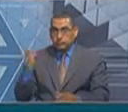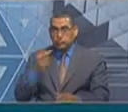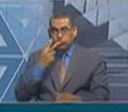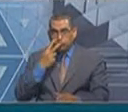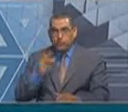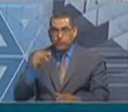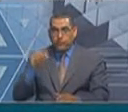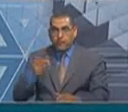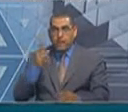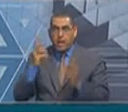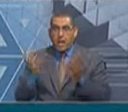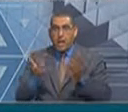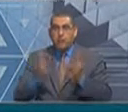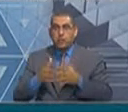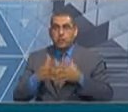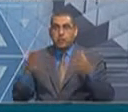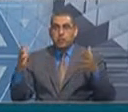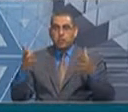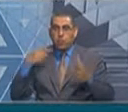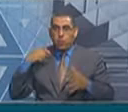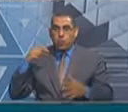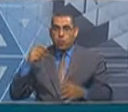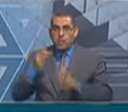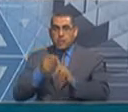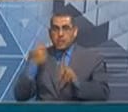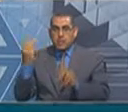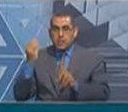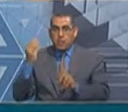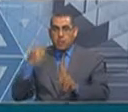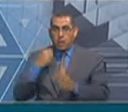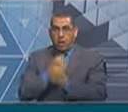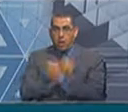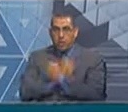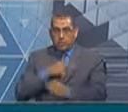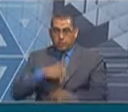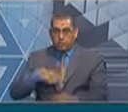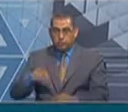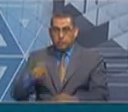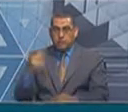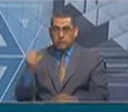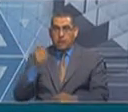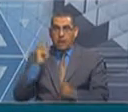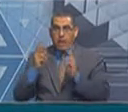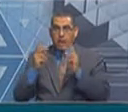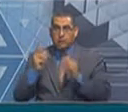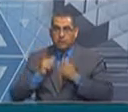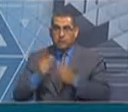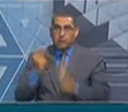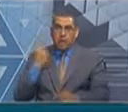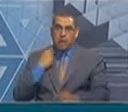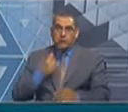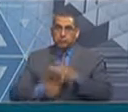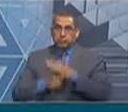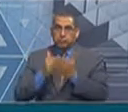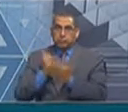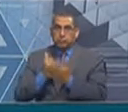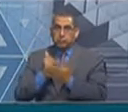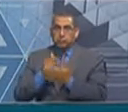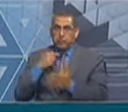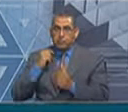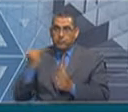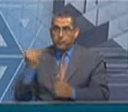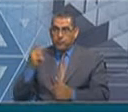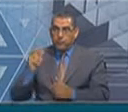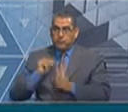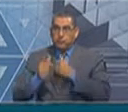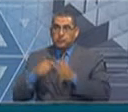يعني احتفالية كبرى تقيمها وزارة السياحة والآثار خلال الفترة القادمة بحضور عدد من الشخصيات الهامة وعدد